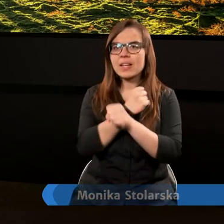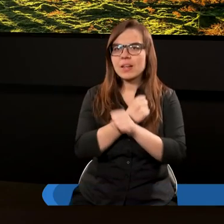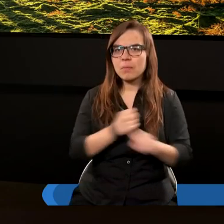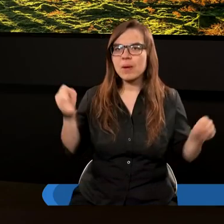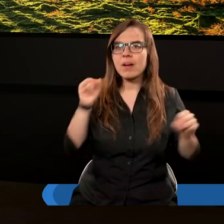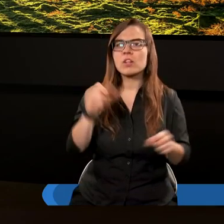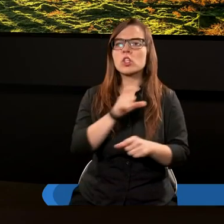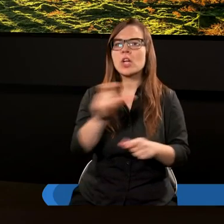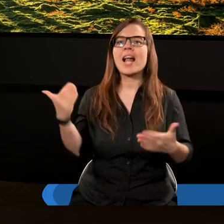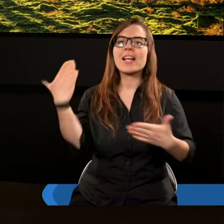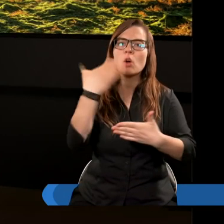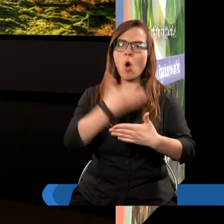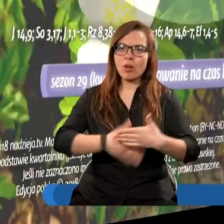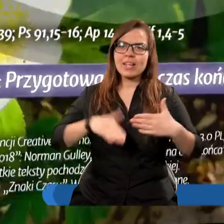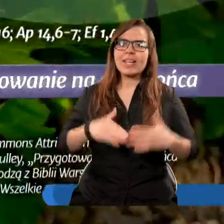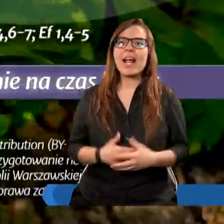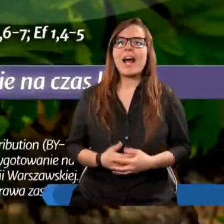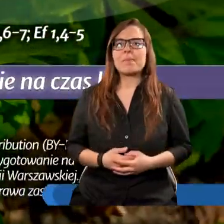i czasy końca.